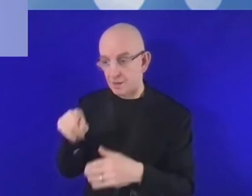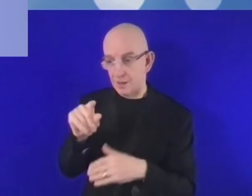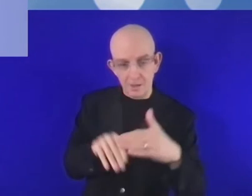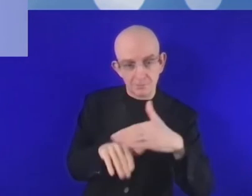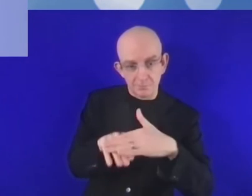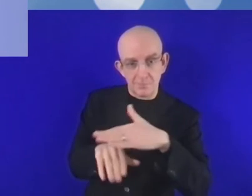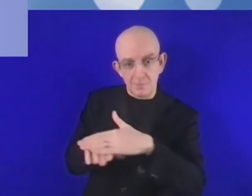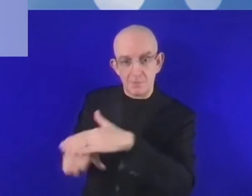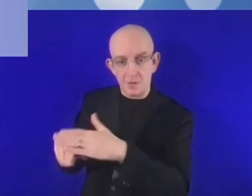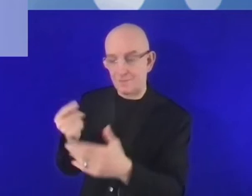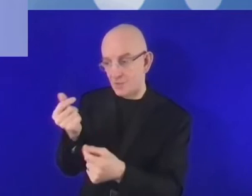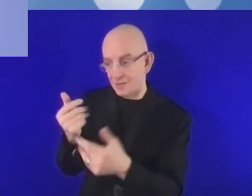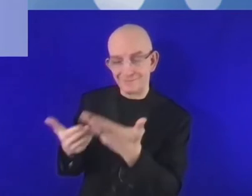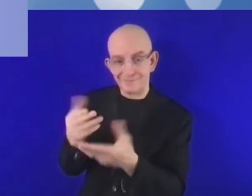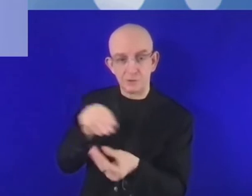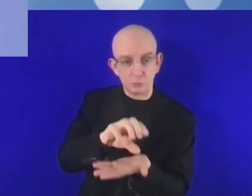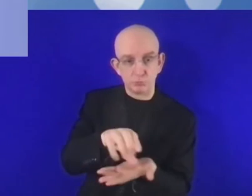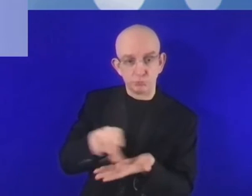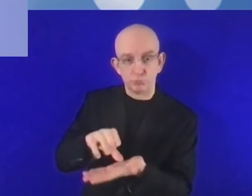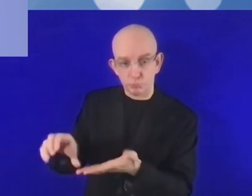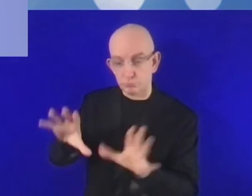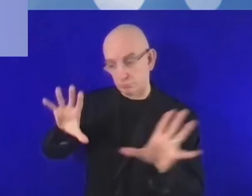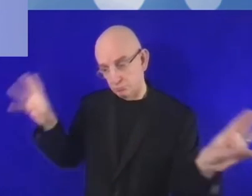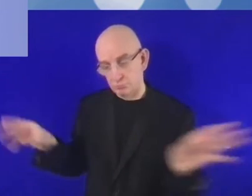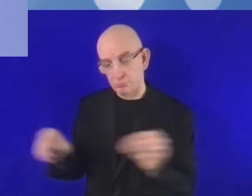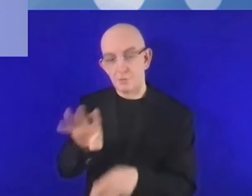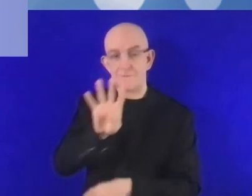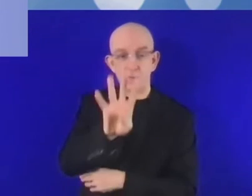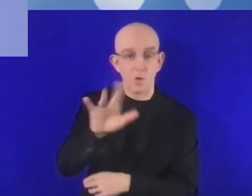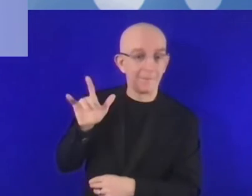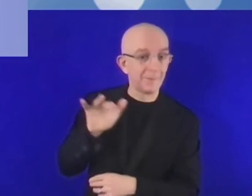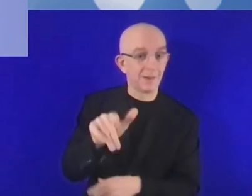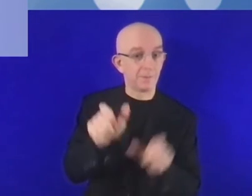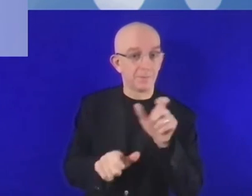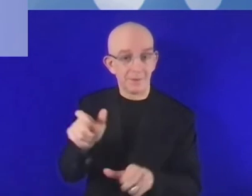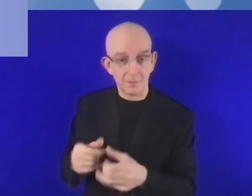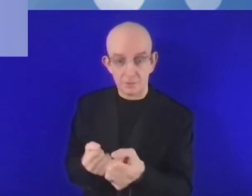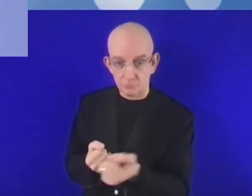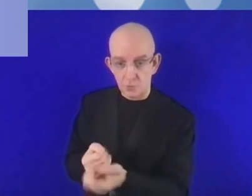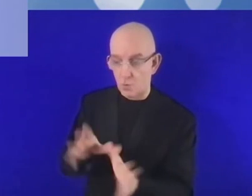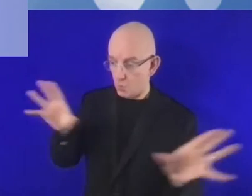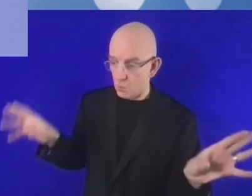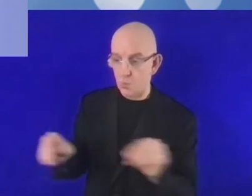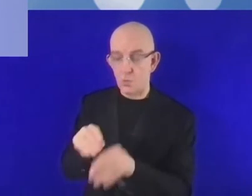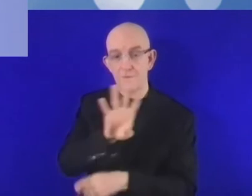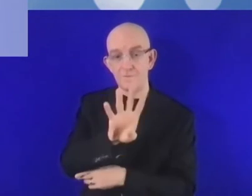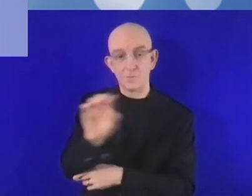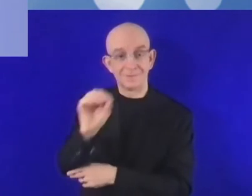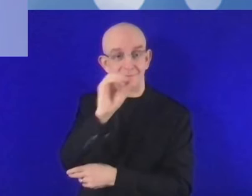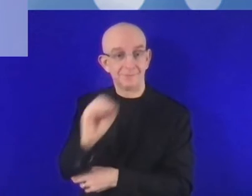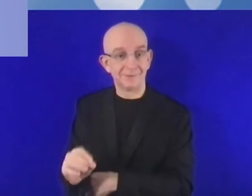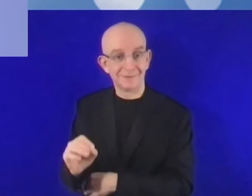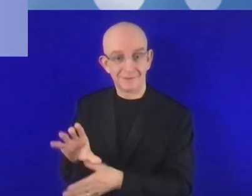420 тысяч малых и средних предприятий. И это сектор, который создает много